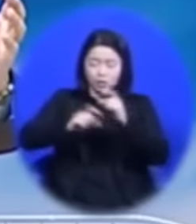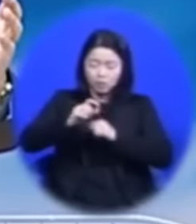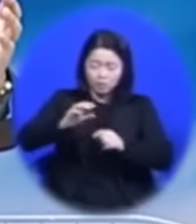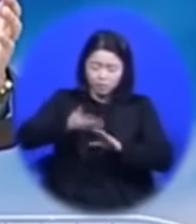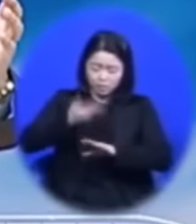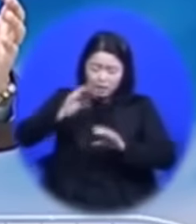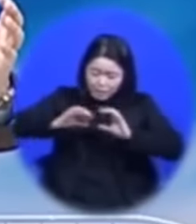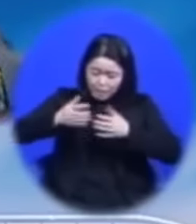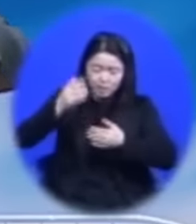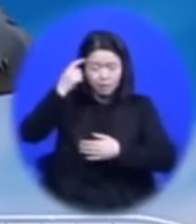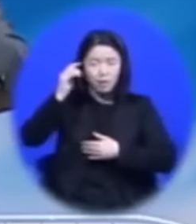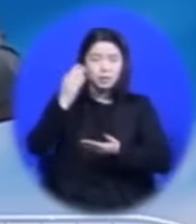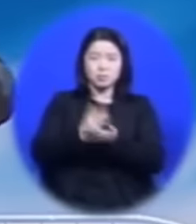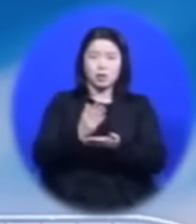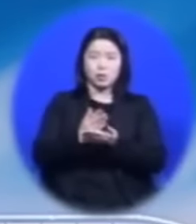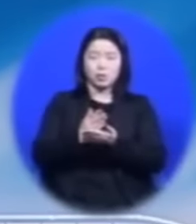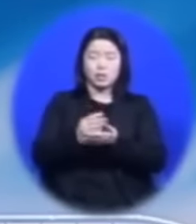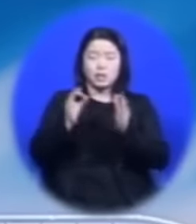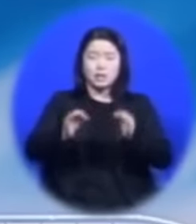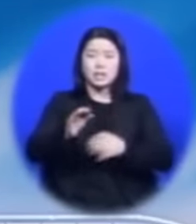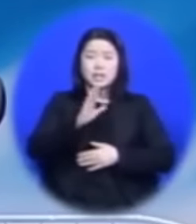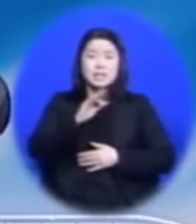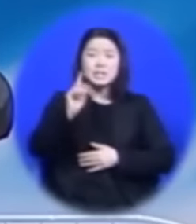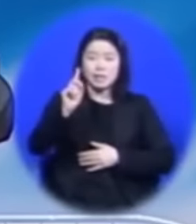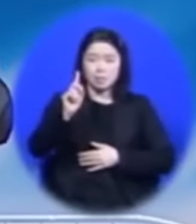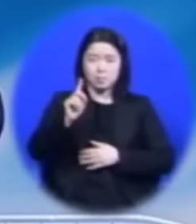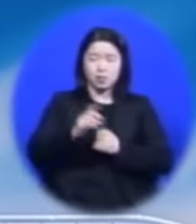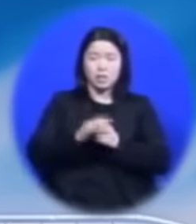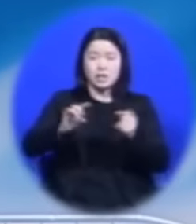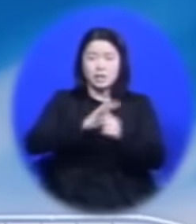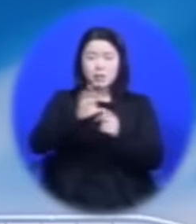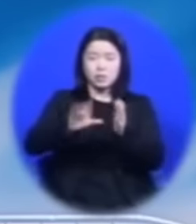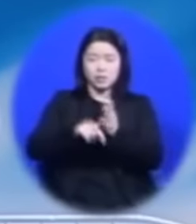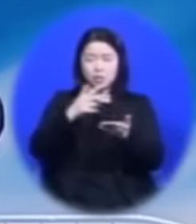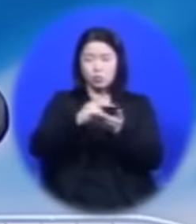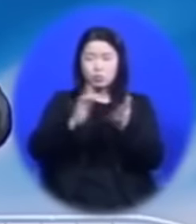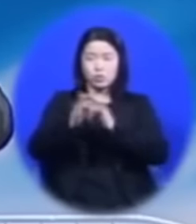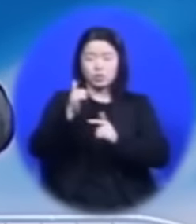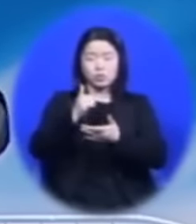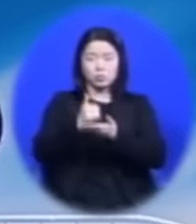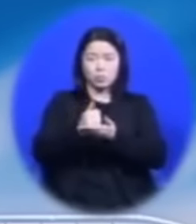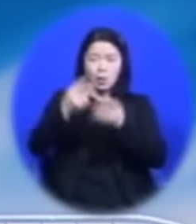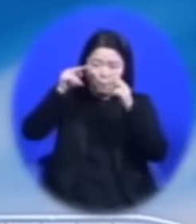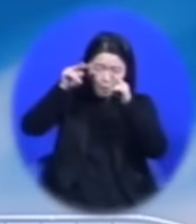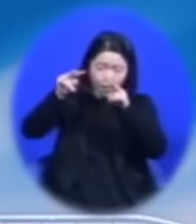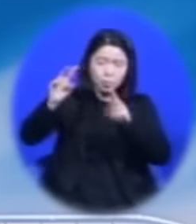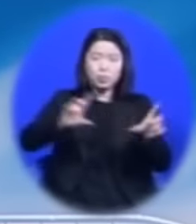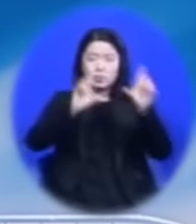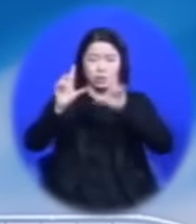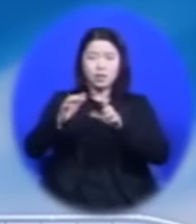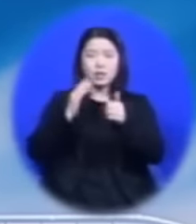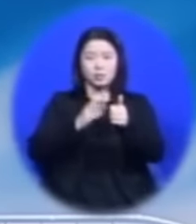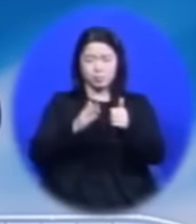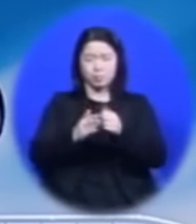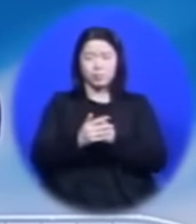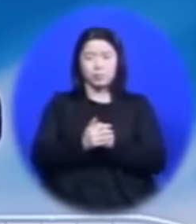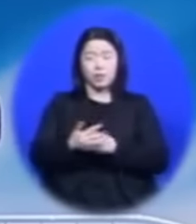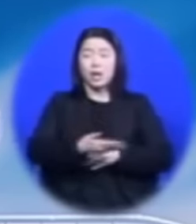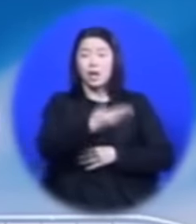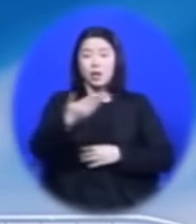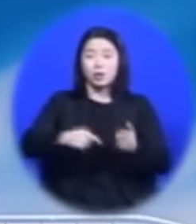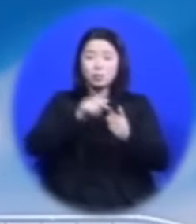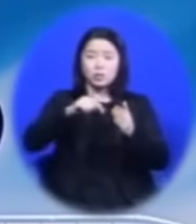말고, 이제 진짜 한번 24시간 주 예수님을 바라보고 한번 살아보십시오. 여러분